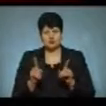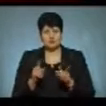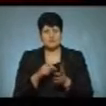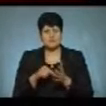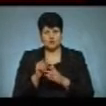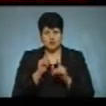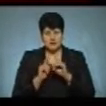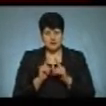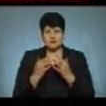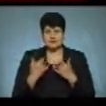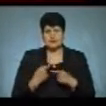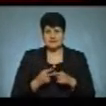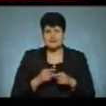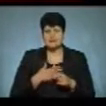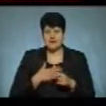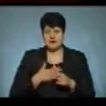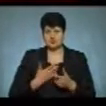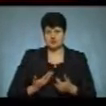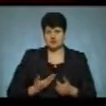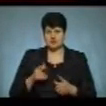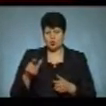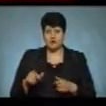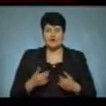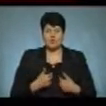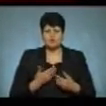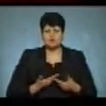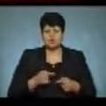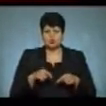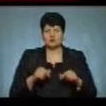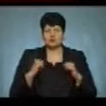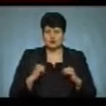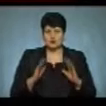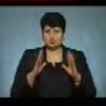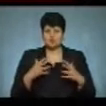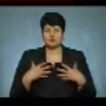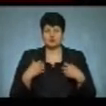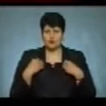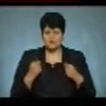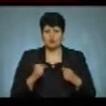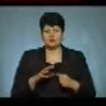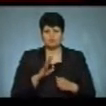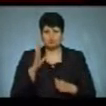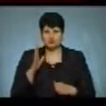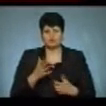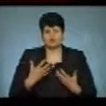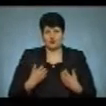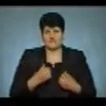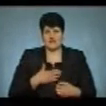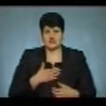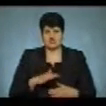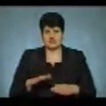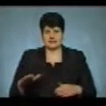ради, оскільки це наше житло. Ми хочемо жити тут спокійно, бути здоровими і щоб здорові були наші діти.